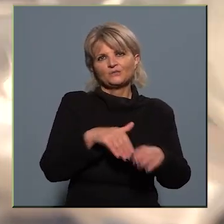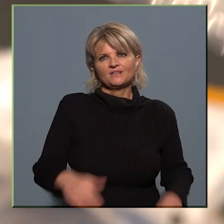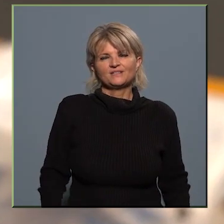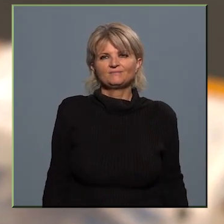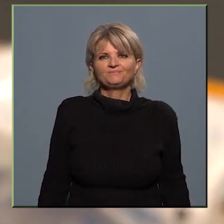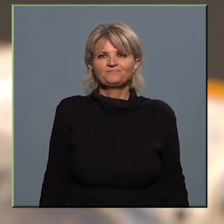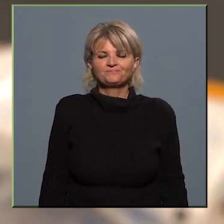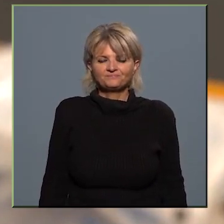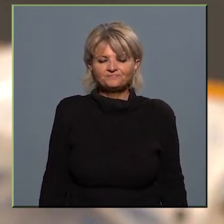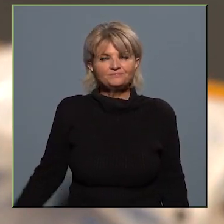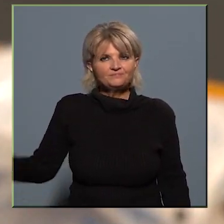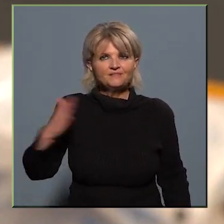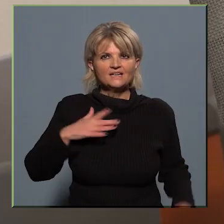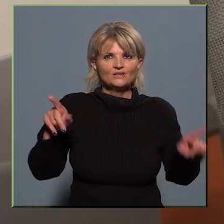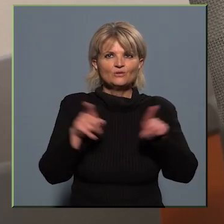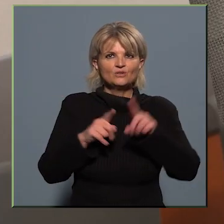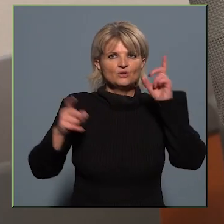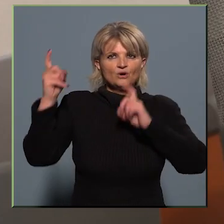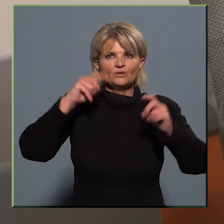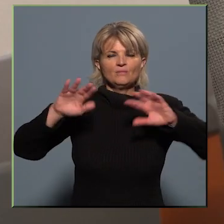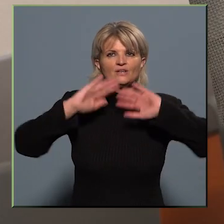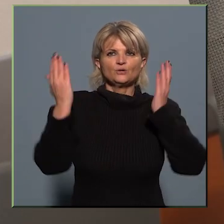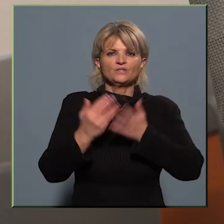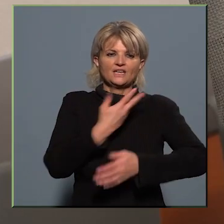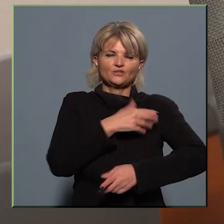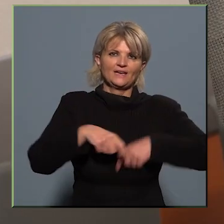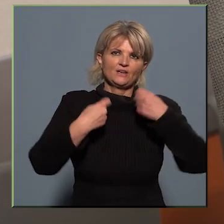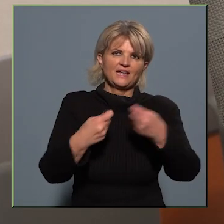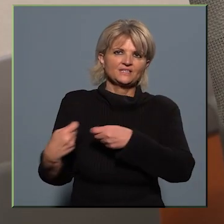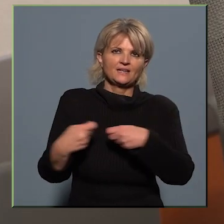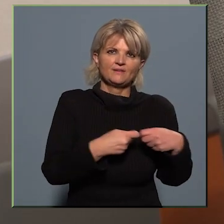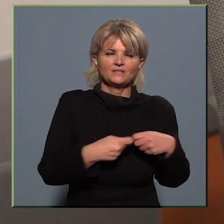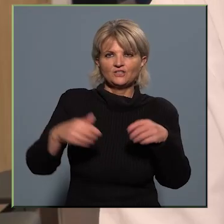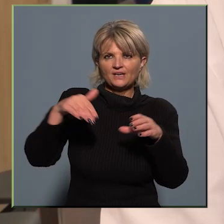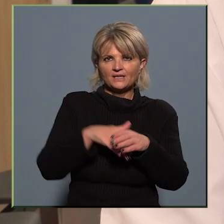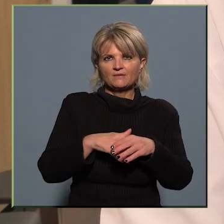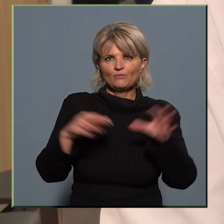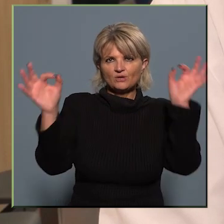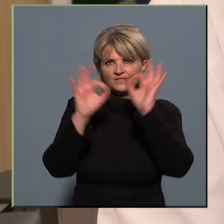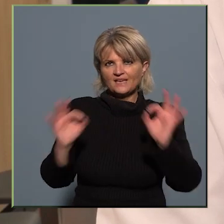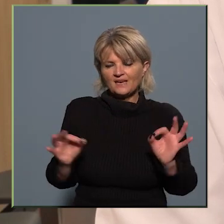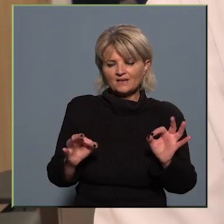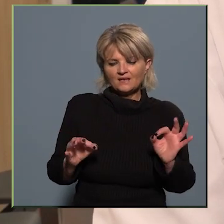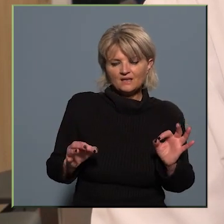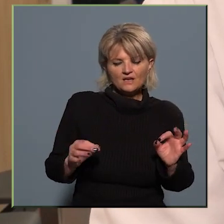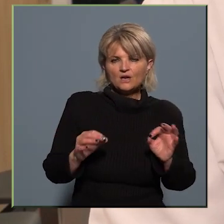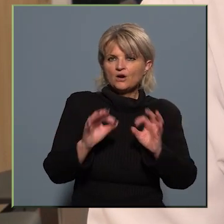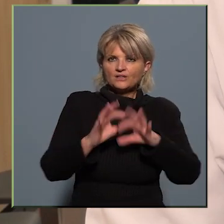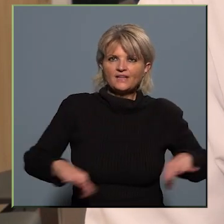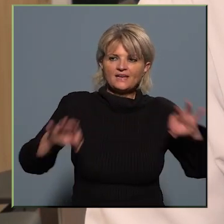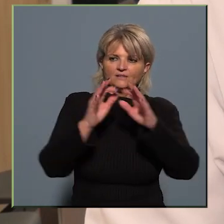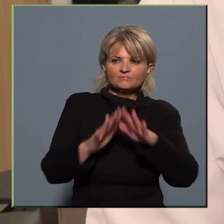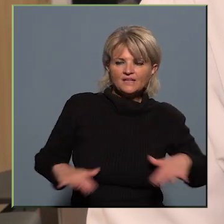jelenleg. Én úgy gondolom, hogy az összes véradás szervezésében résztvevő cég azon van, hogy a populációt és a teljes